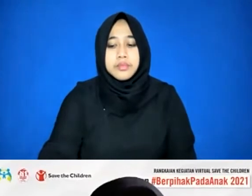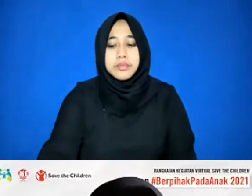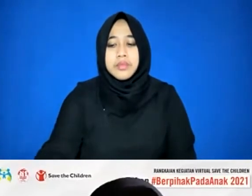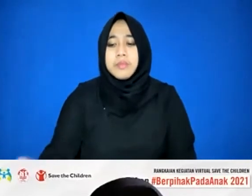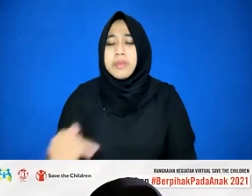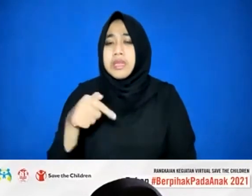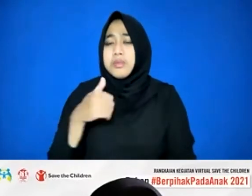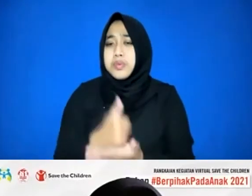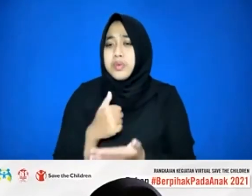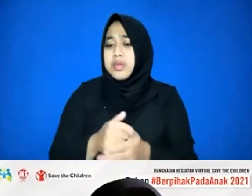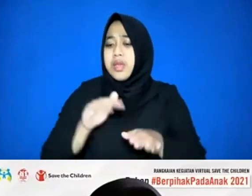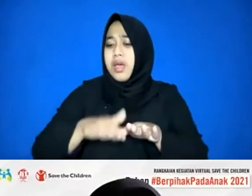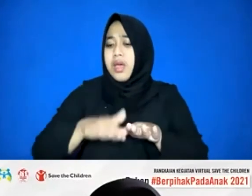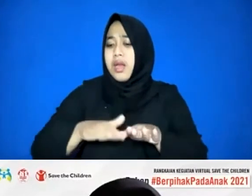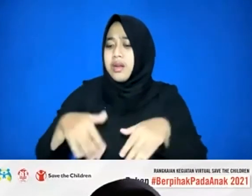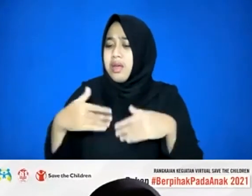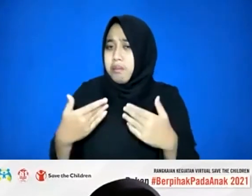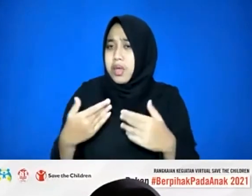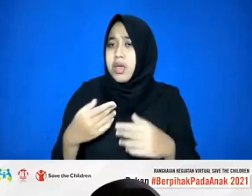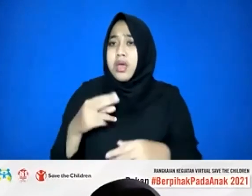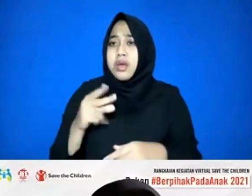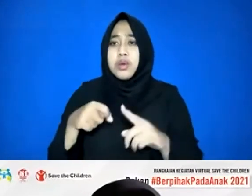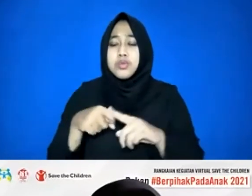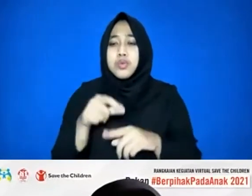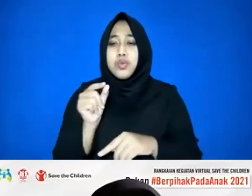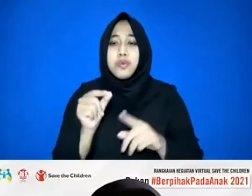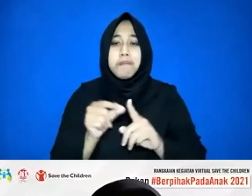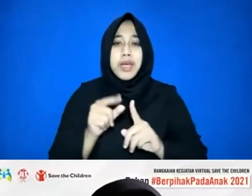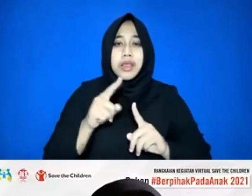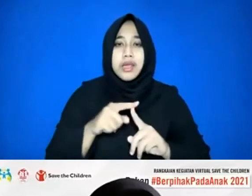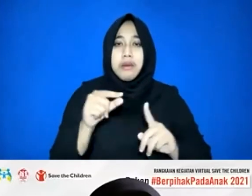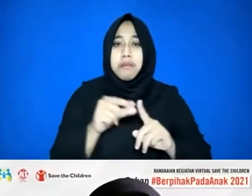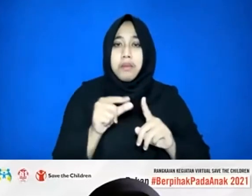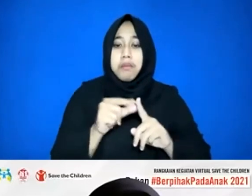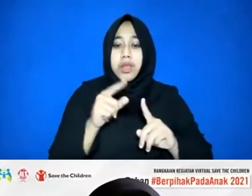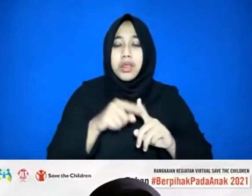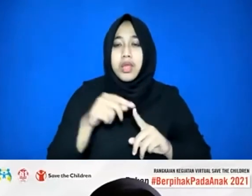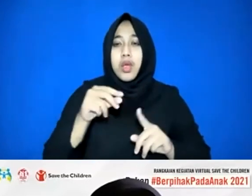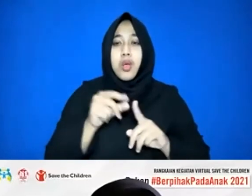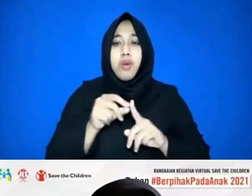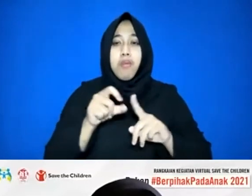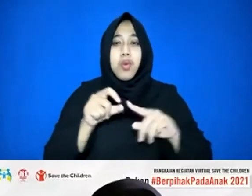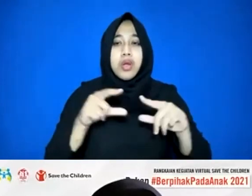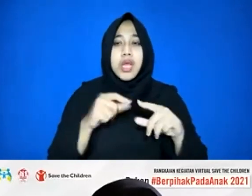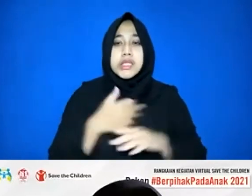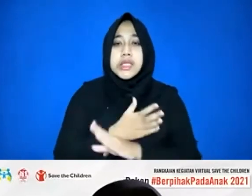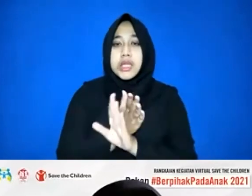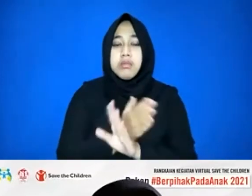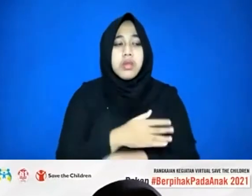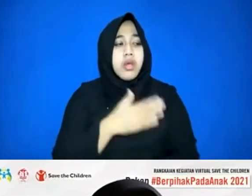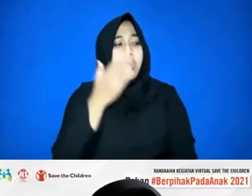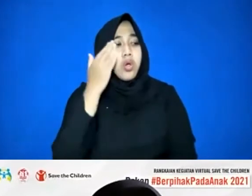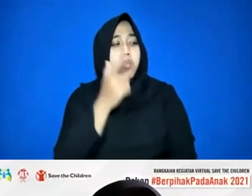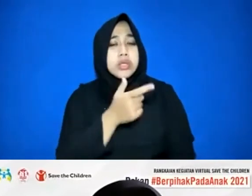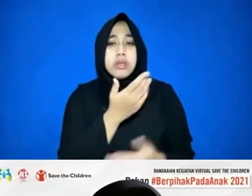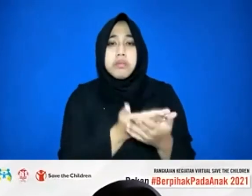ini anak-anak jadi Mas untuk dirujuk ke UPT PPT Polda Jatim. Ini pihak kepolisian juga